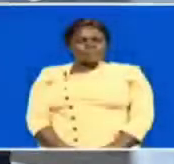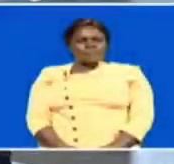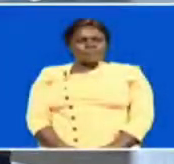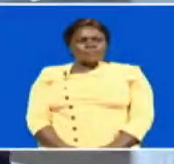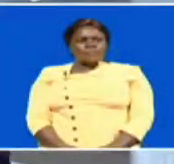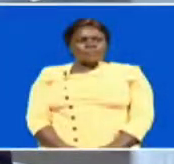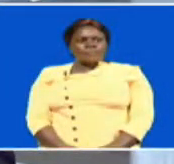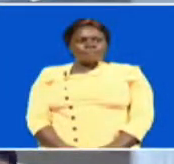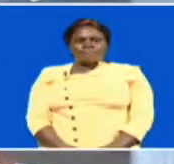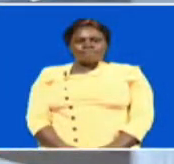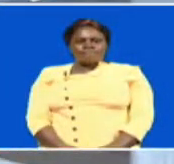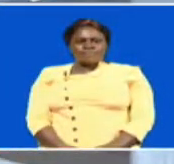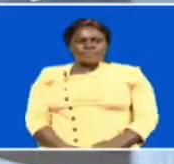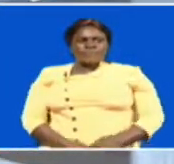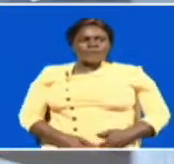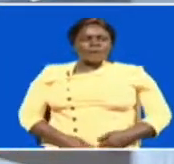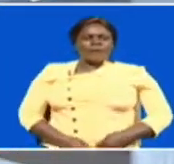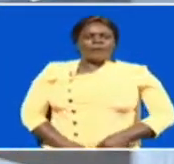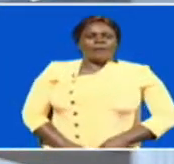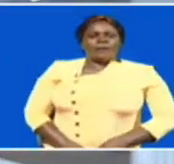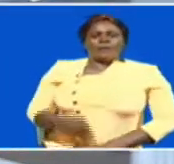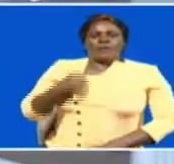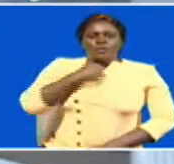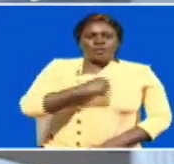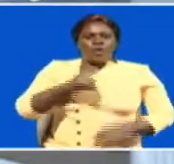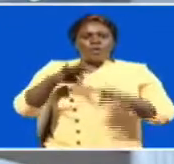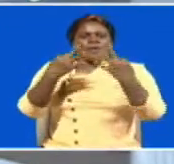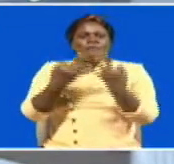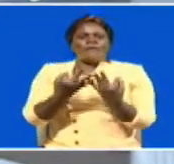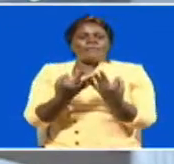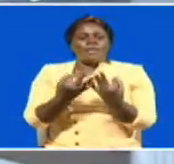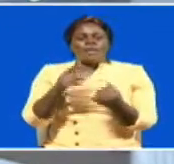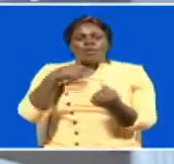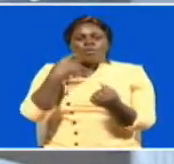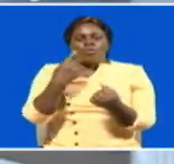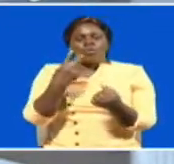Makiwa kwa familia za wapendwa hao ambao walienziwa.